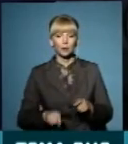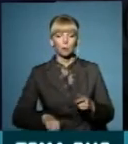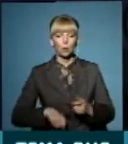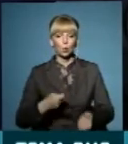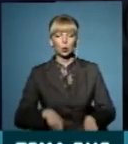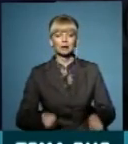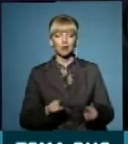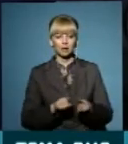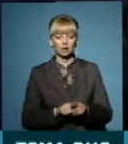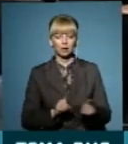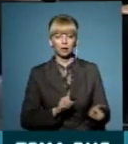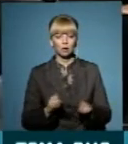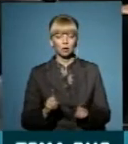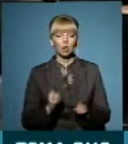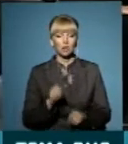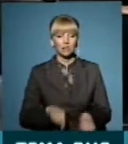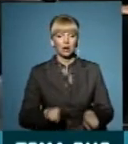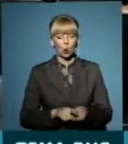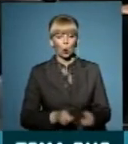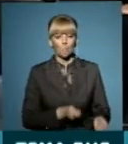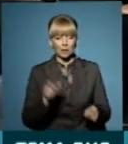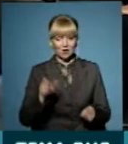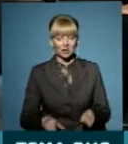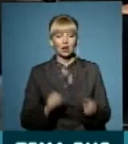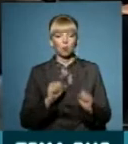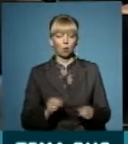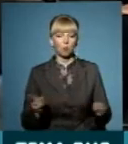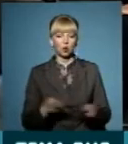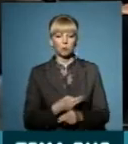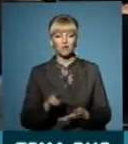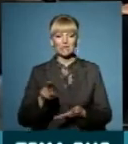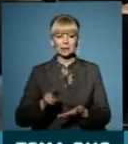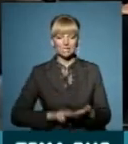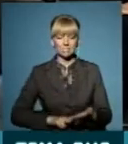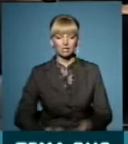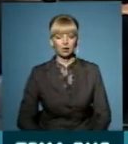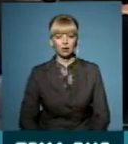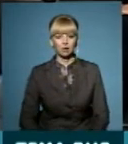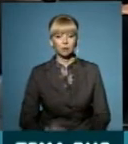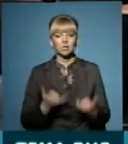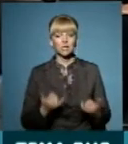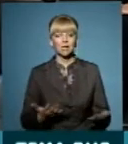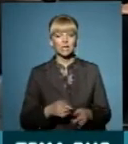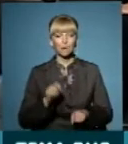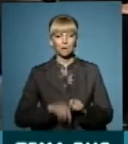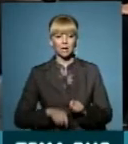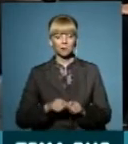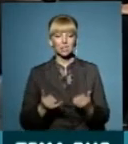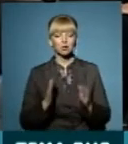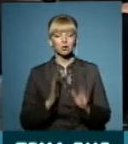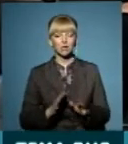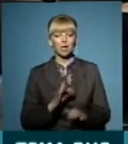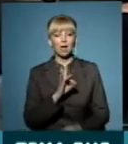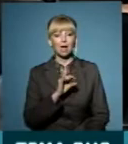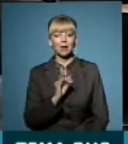порушення такі, що навіть такого перевізника можна позбавити ліцензії. Якщо... Так, а зараз які перевірки? Зараз тільки